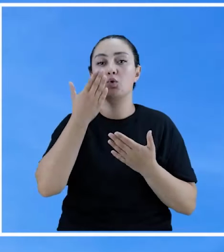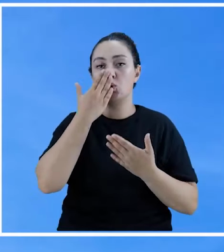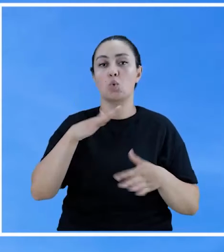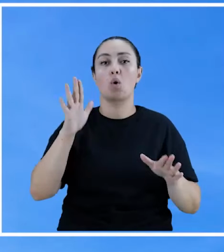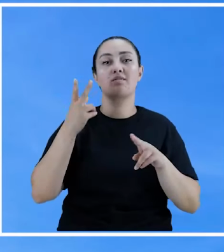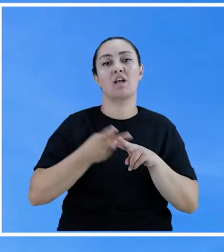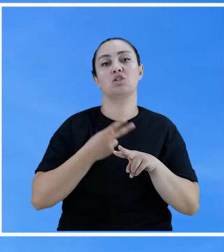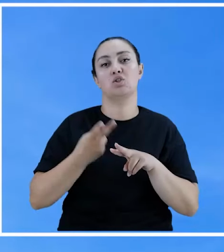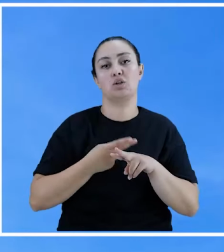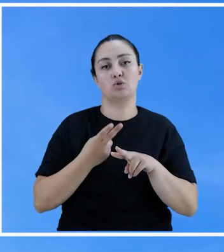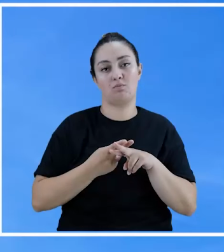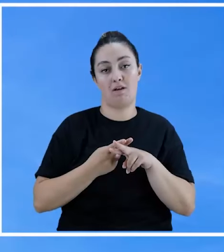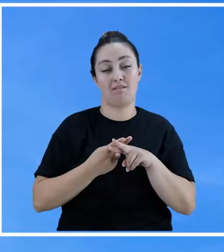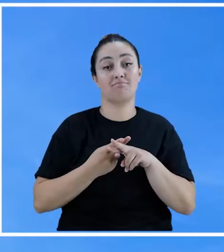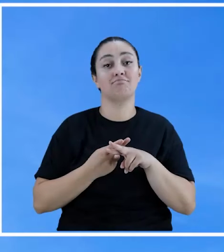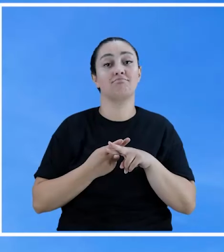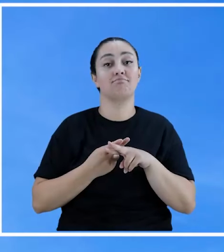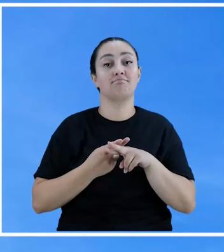güzel şeyi yaptı,